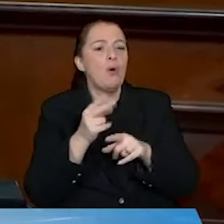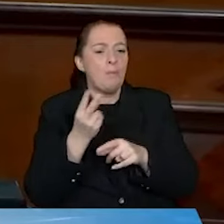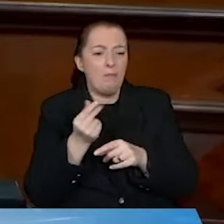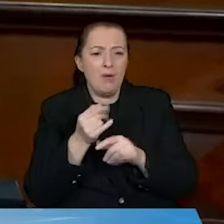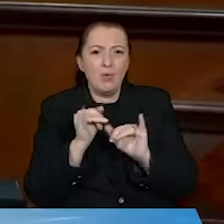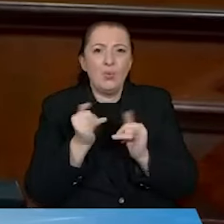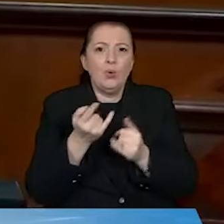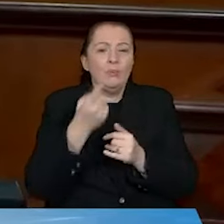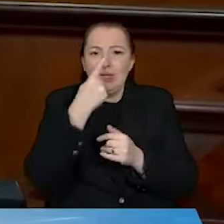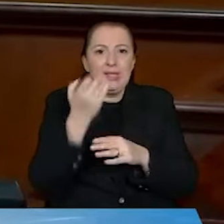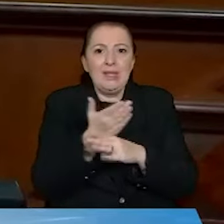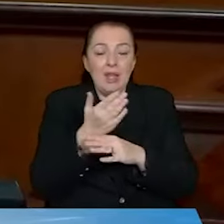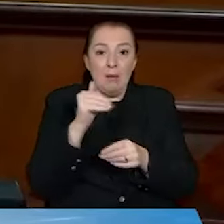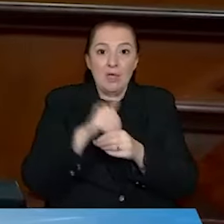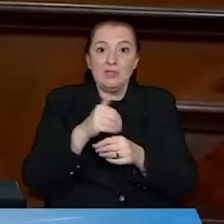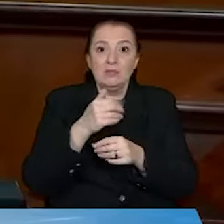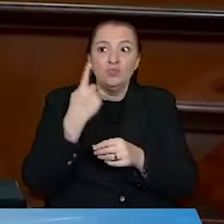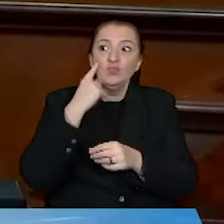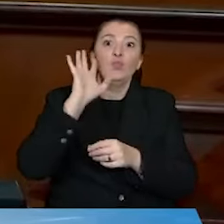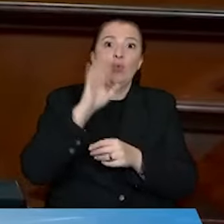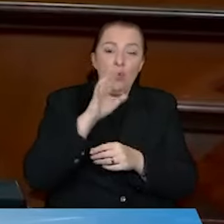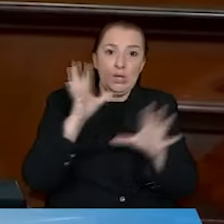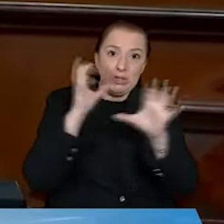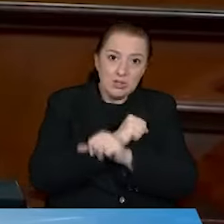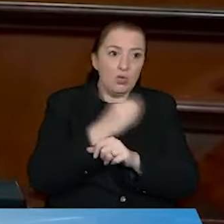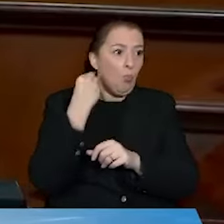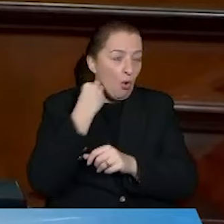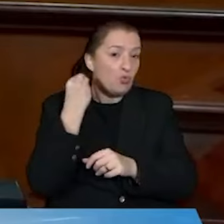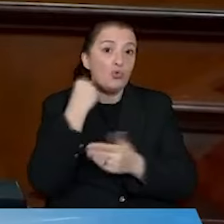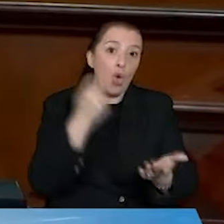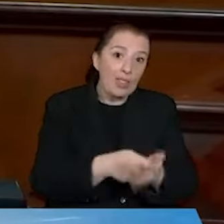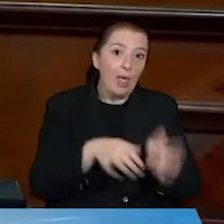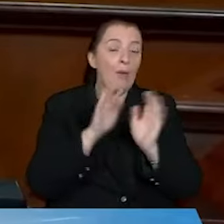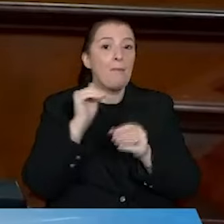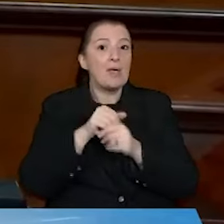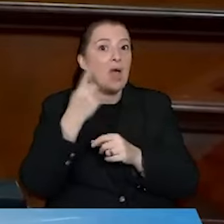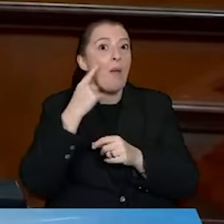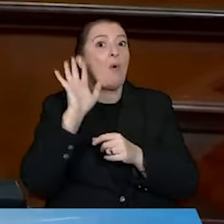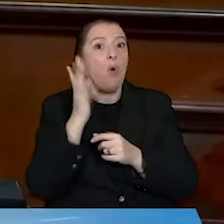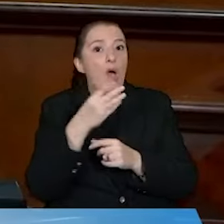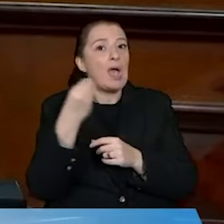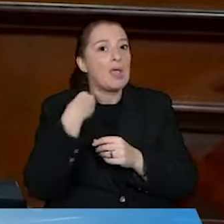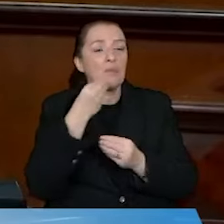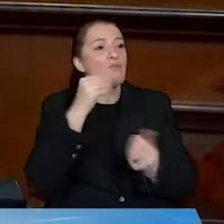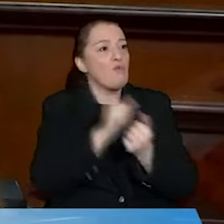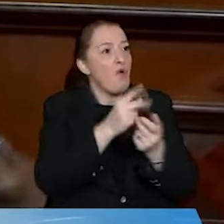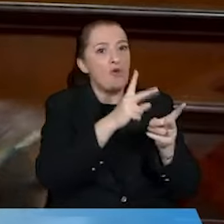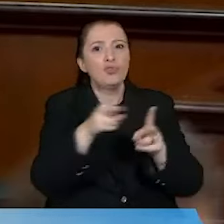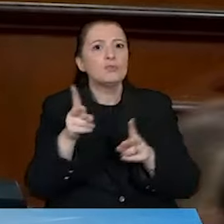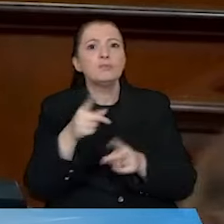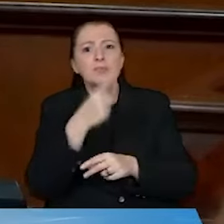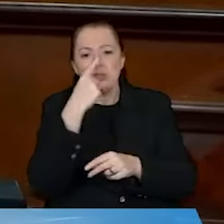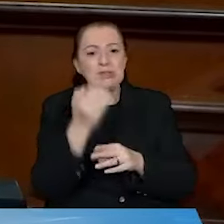Allah aşkına? Meclisten habersiz borçlanıyorsunuz. Borçlarınızı ödemiyorsunuz. Meclisten habersiz yeni mekanlar, büfeler açıyorsunuz. Nereye